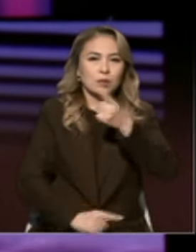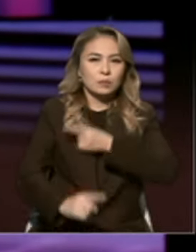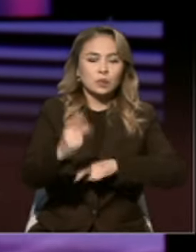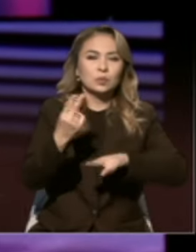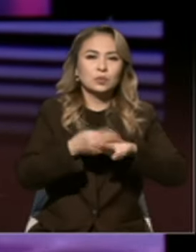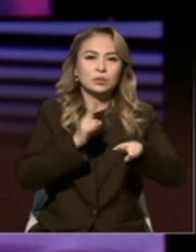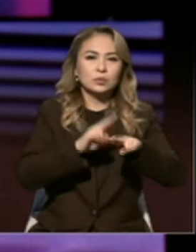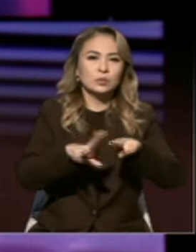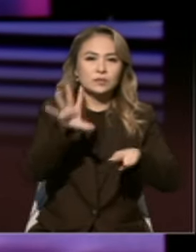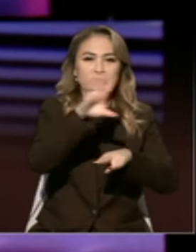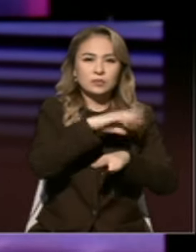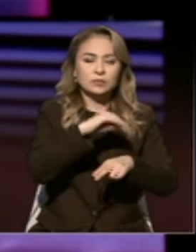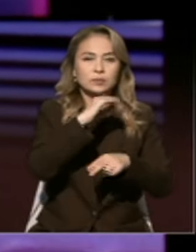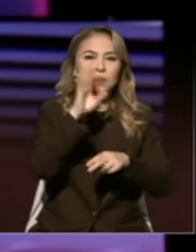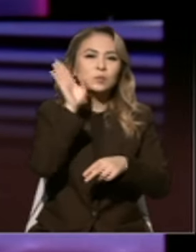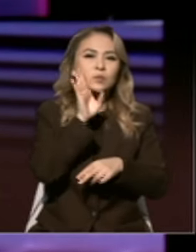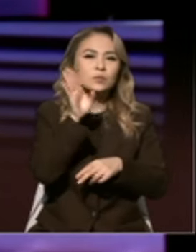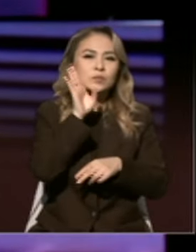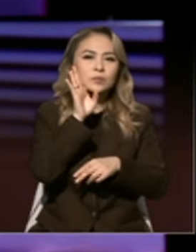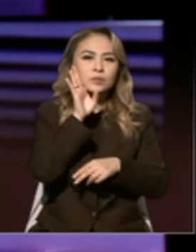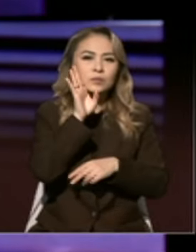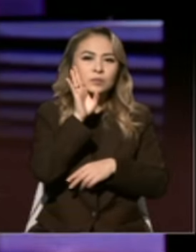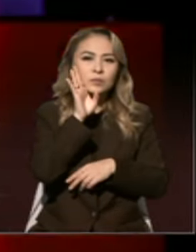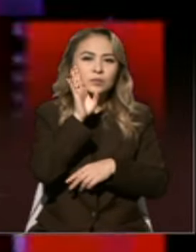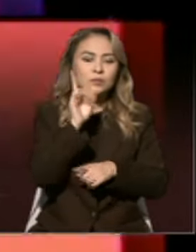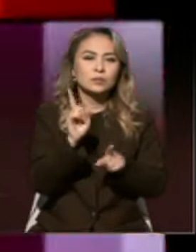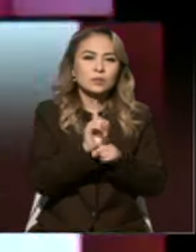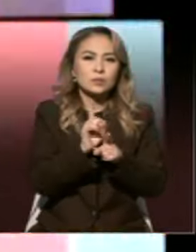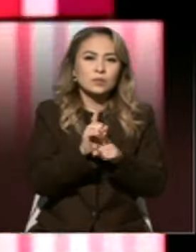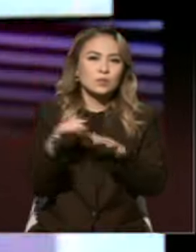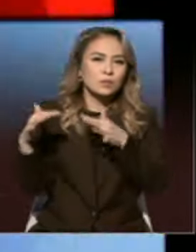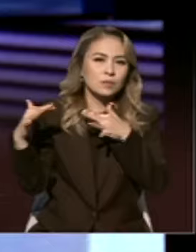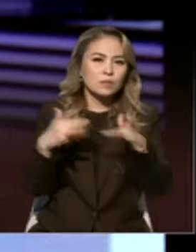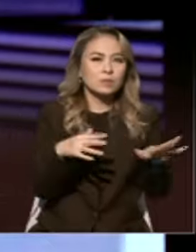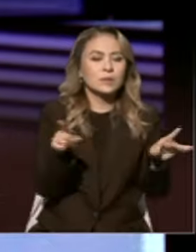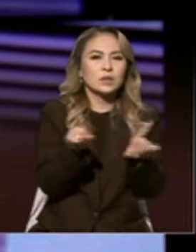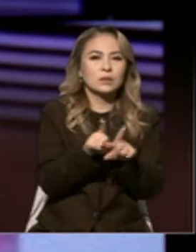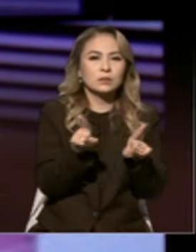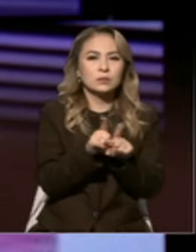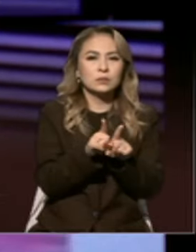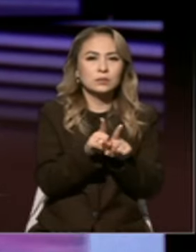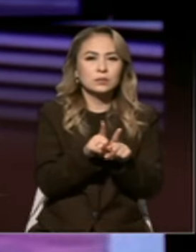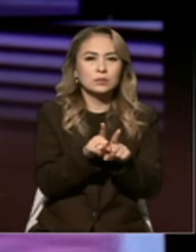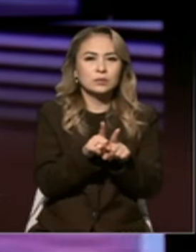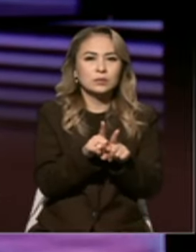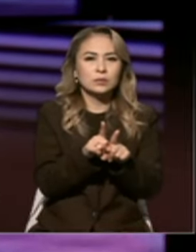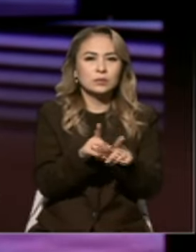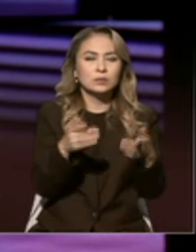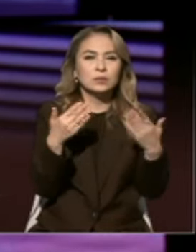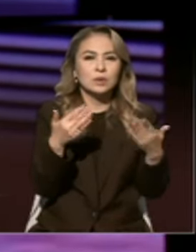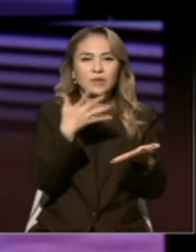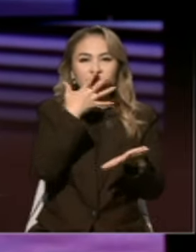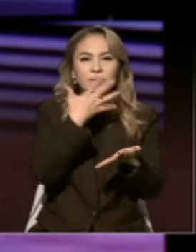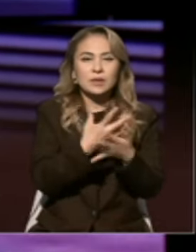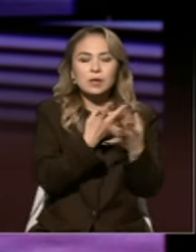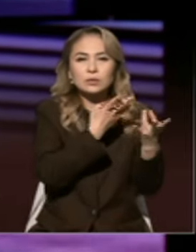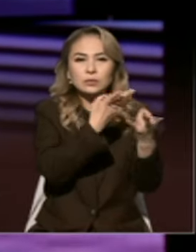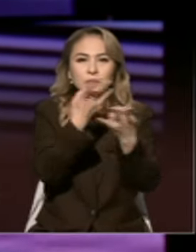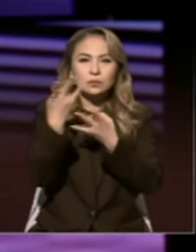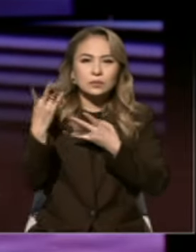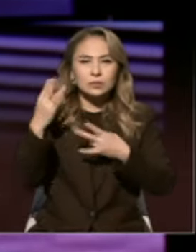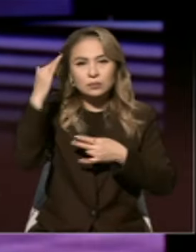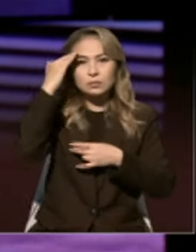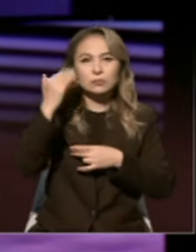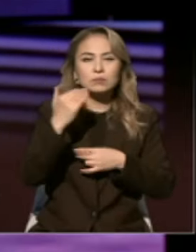Сондықтан да біз осындай әгі судың телегей теңіз болып келген кезеңінде содан су өзімізге тиесілі жаз